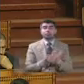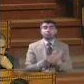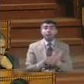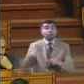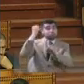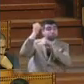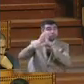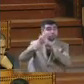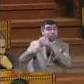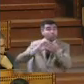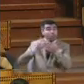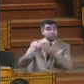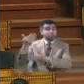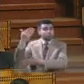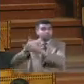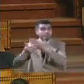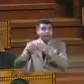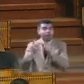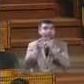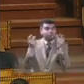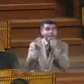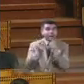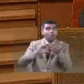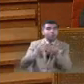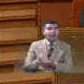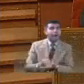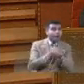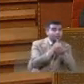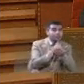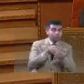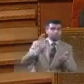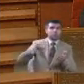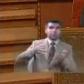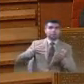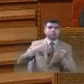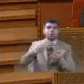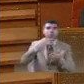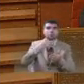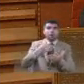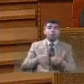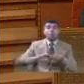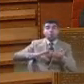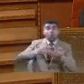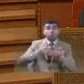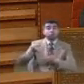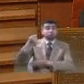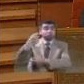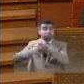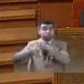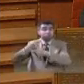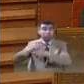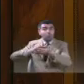الاستثماري. المجهود الاستثماري للحكومة الحالية هو مجهود جد مهم، بحيث أن الاستثمارات في الفترة